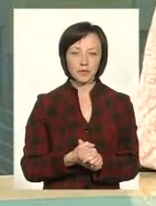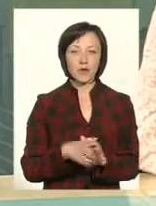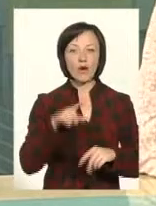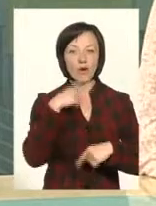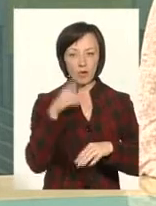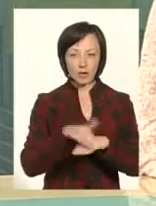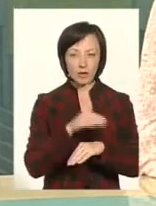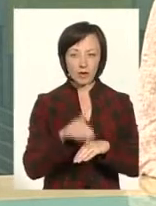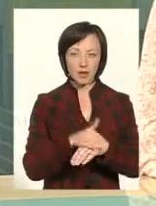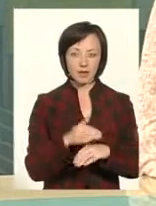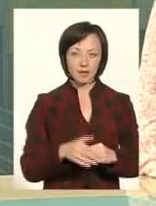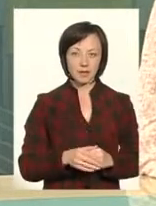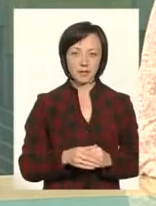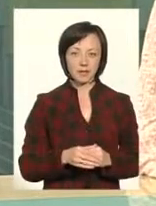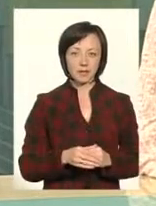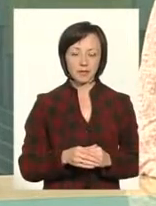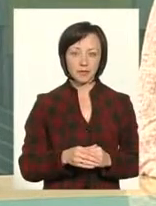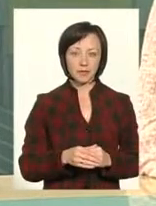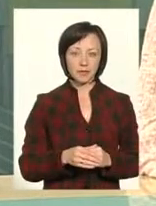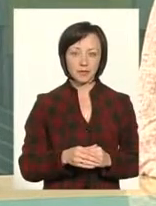Говоріть, будь ласка.